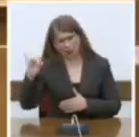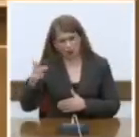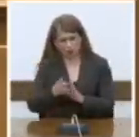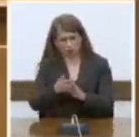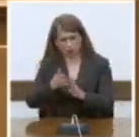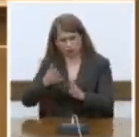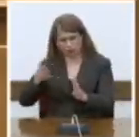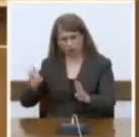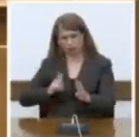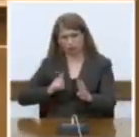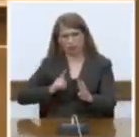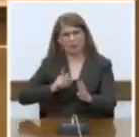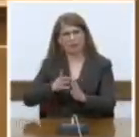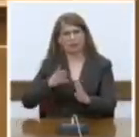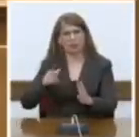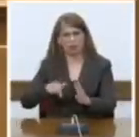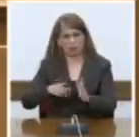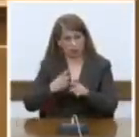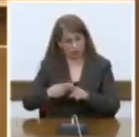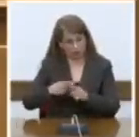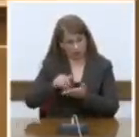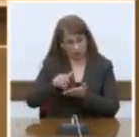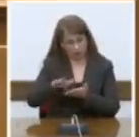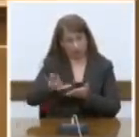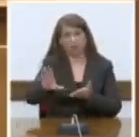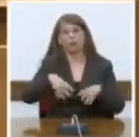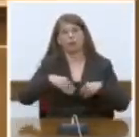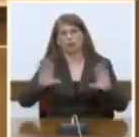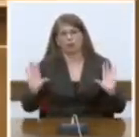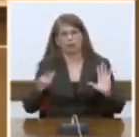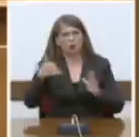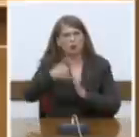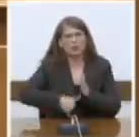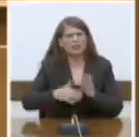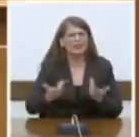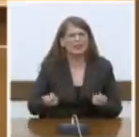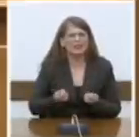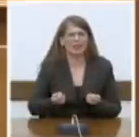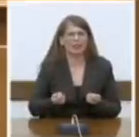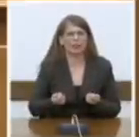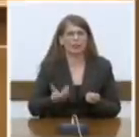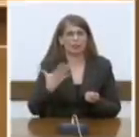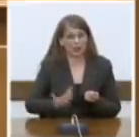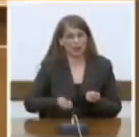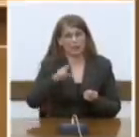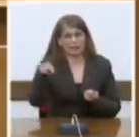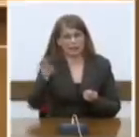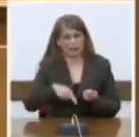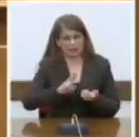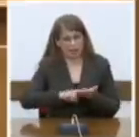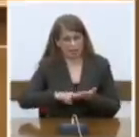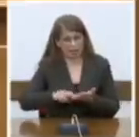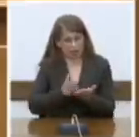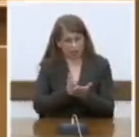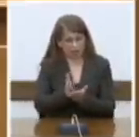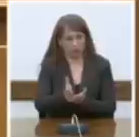όχι. Αυτή την Ελλάδα εμείς δεν θέλουμε να την αποδεχτούμε. Γιατί τι έχετε κάνει ουσιαστικά? Έχετε καταργήσει την ασφάλεια δικαίου, άρα δεν μπορούμε